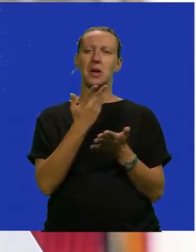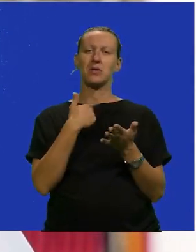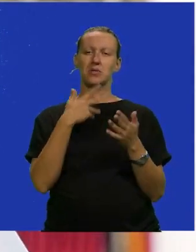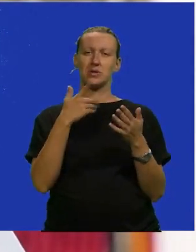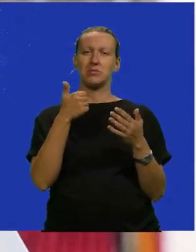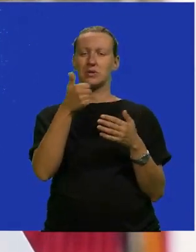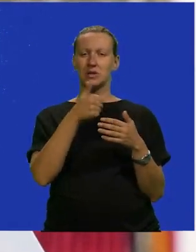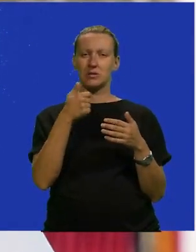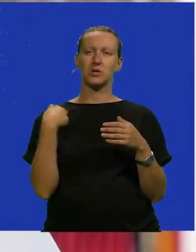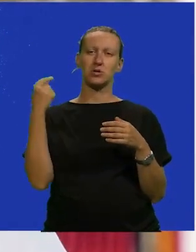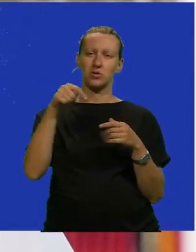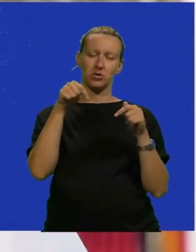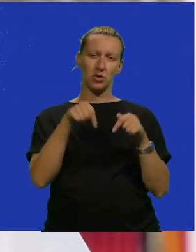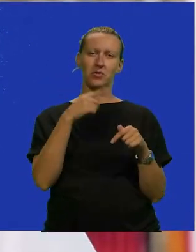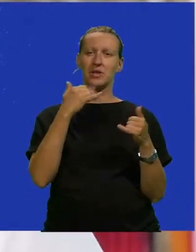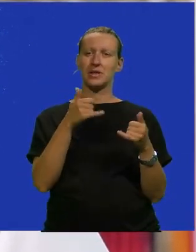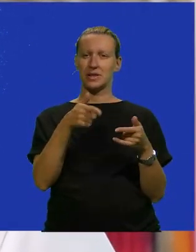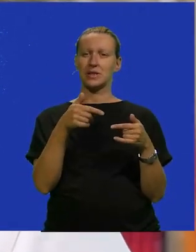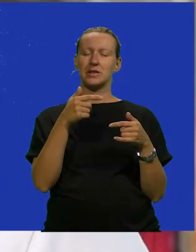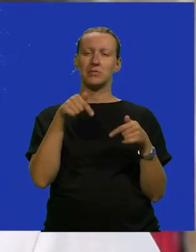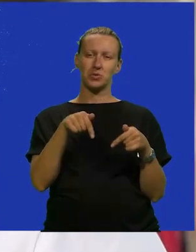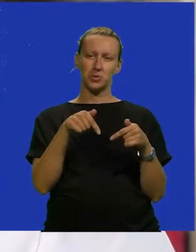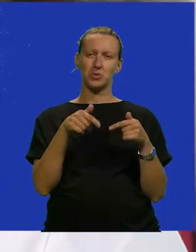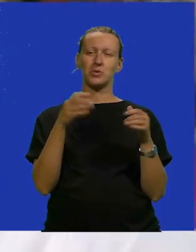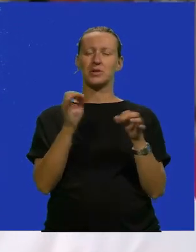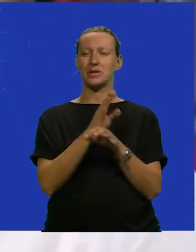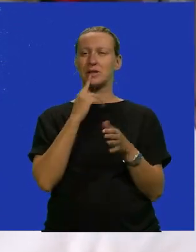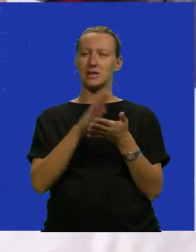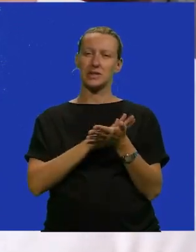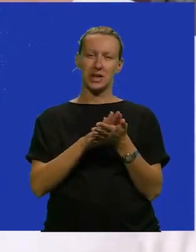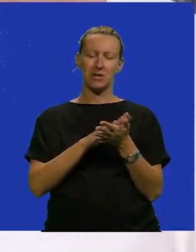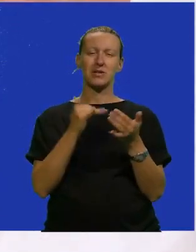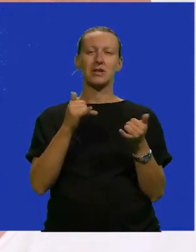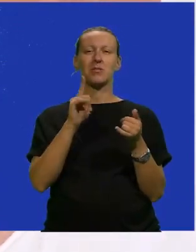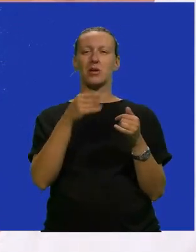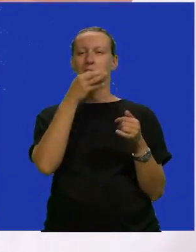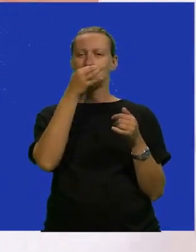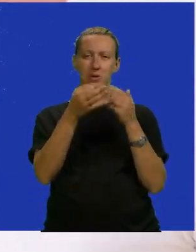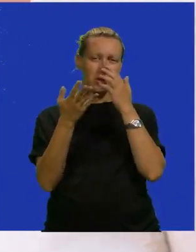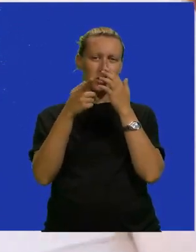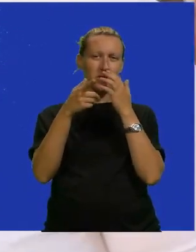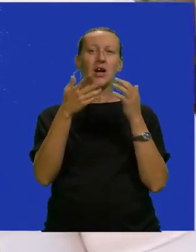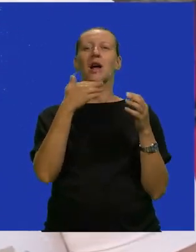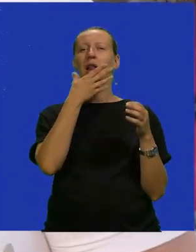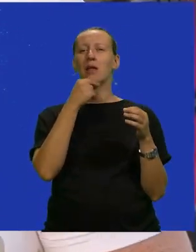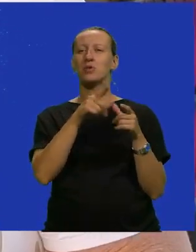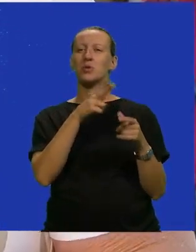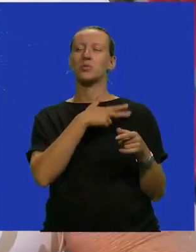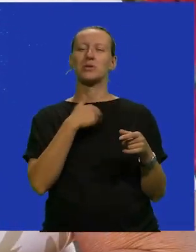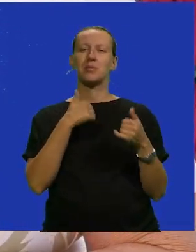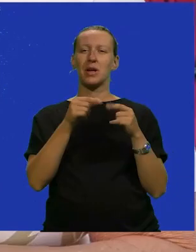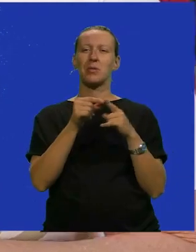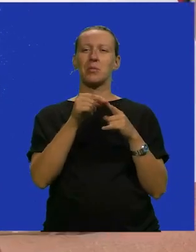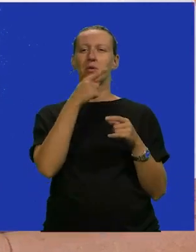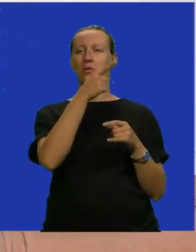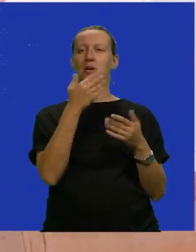sam ostala sama, došla sam ovdje i sad sam tu sretna i zadovoljna. I sad moram pitati, čaj je liplje u Zagrebu ili Premanturi?